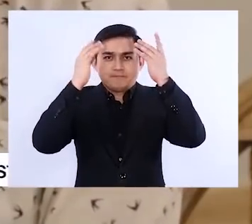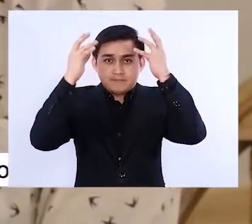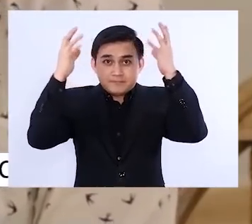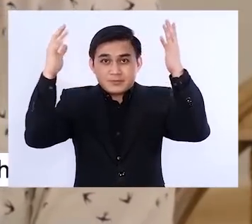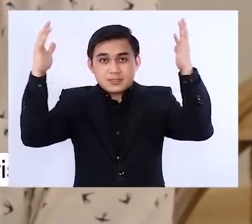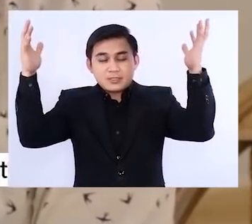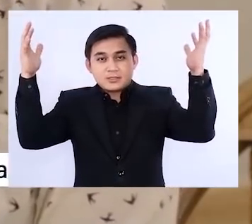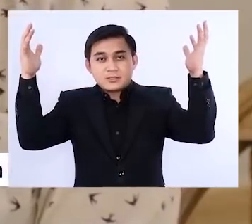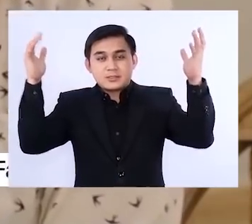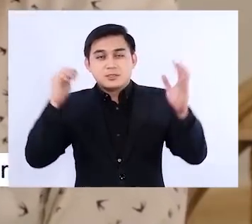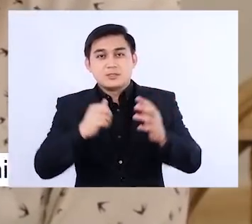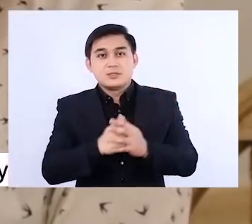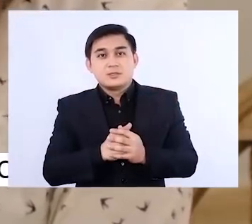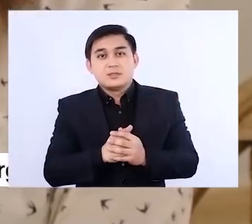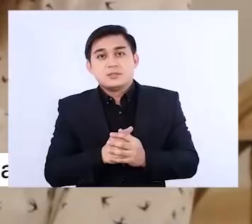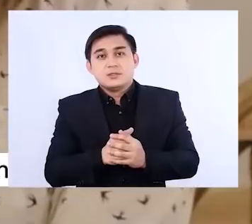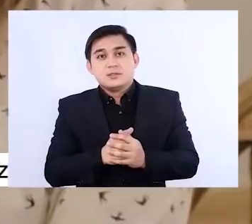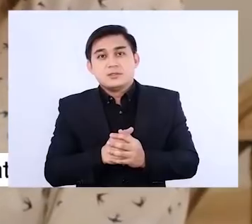yung kaisipan,